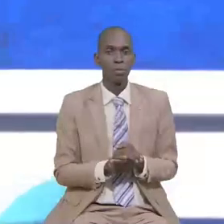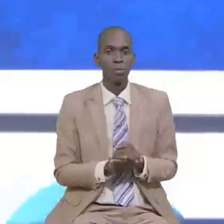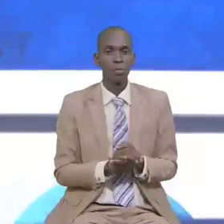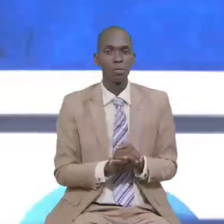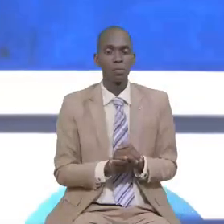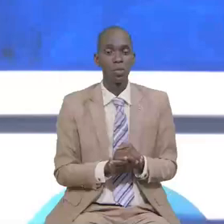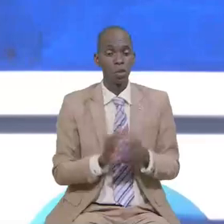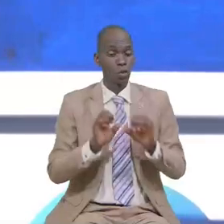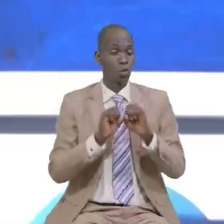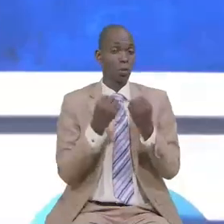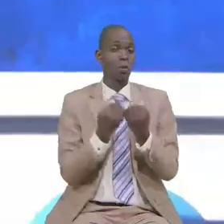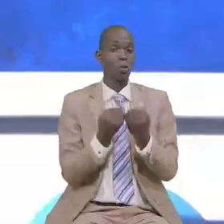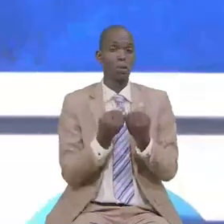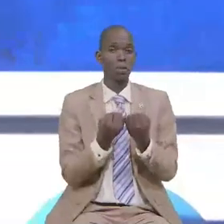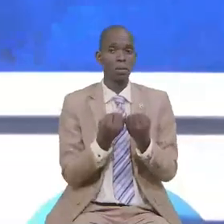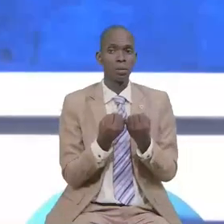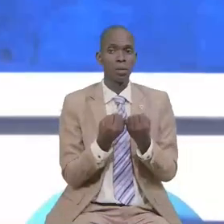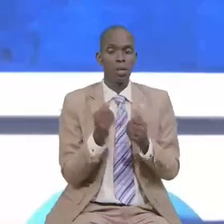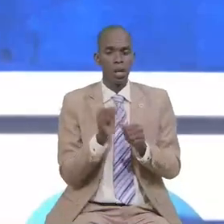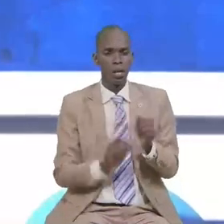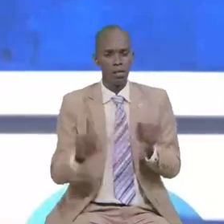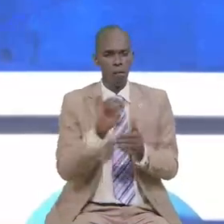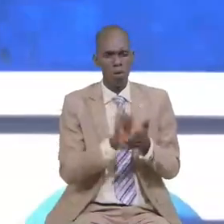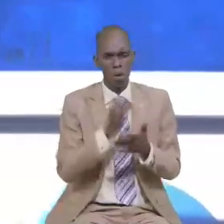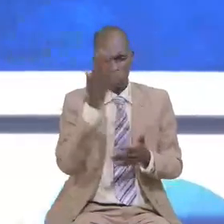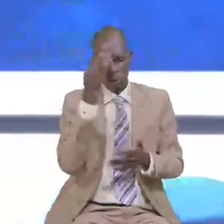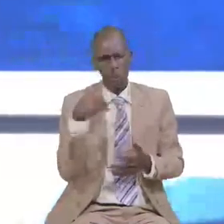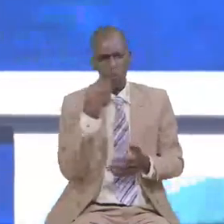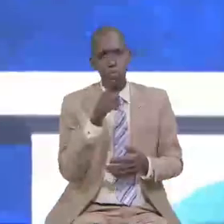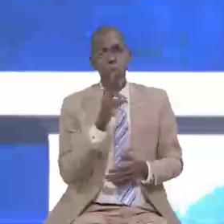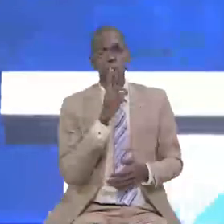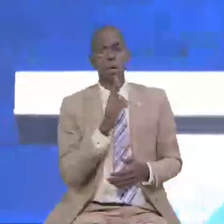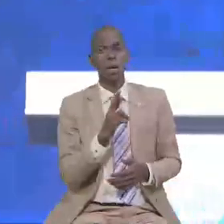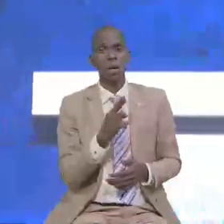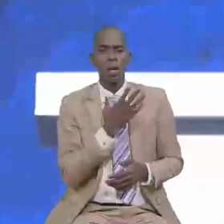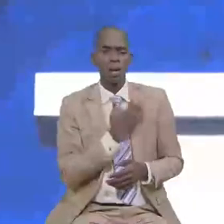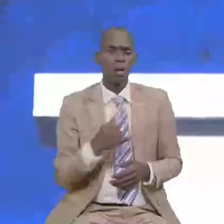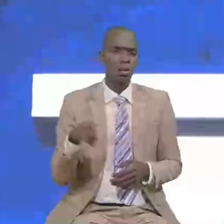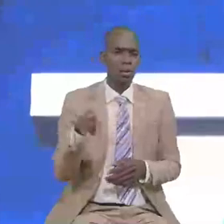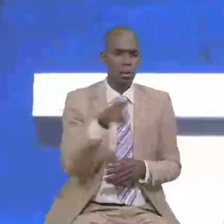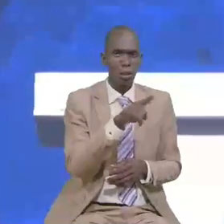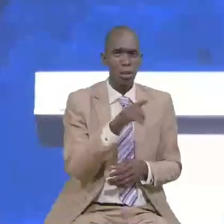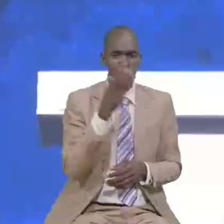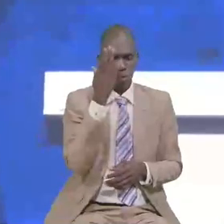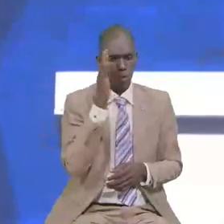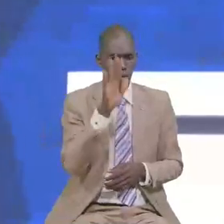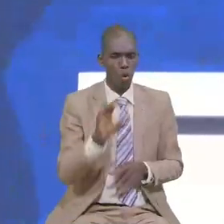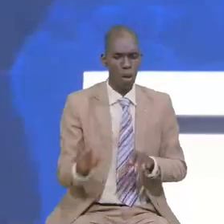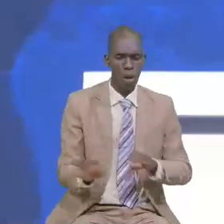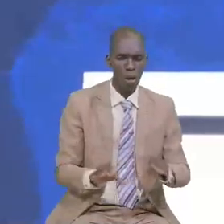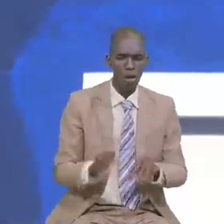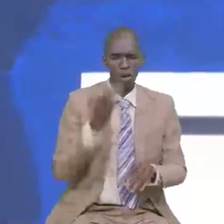La société, tous ceux qui te connaissent, qui tu es, ils